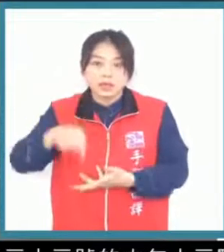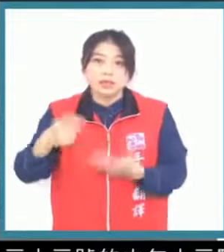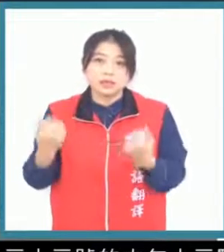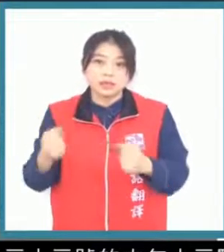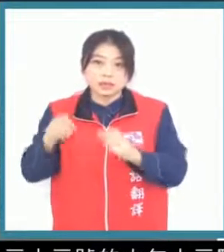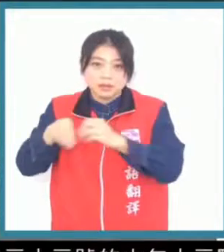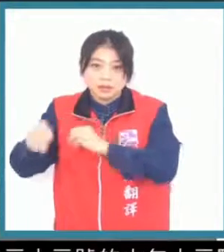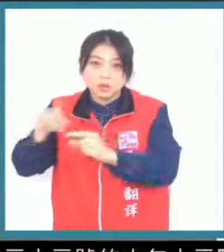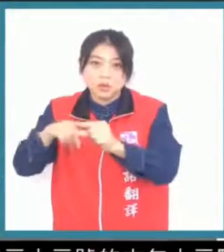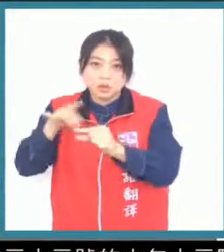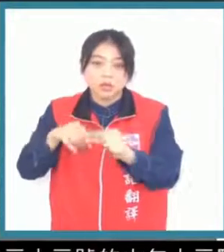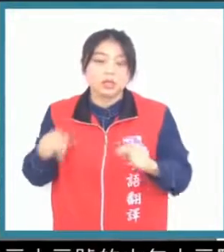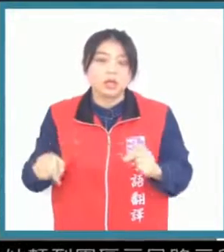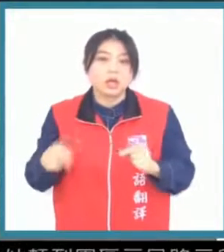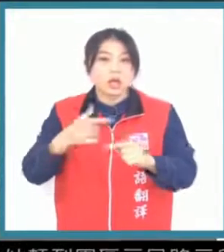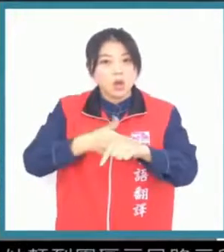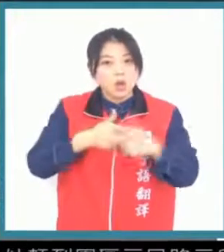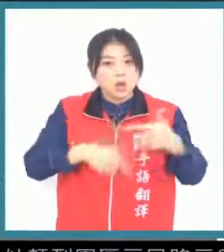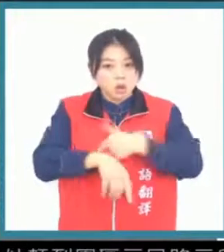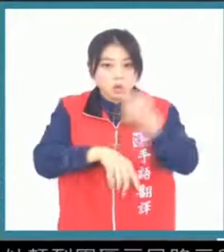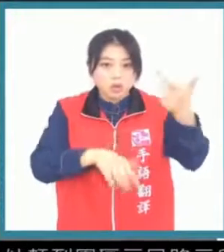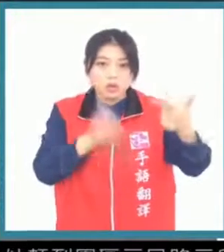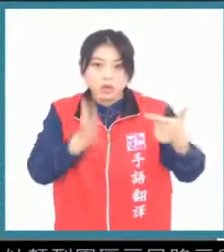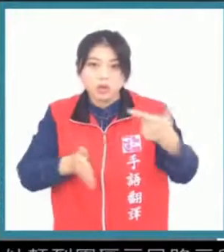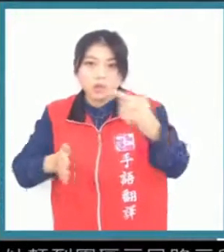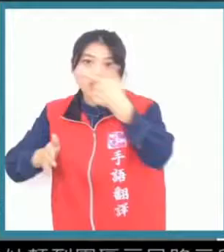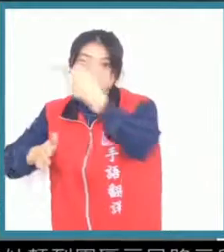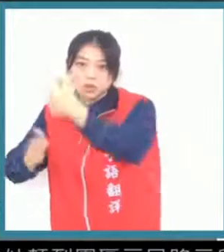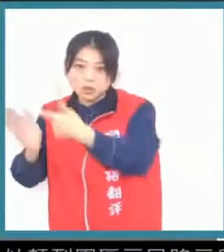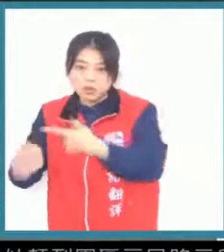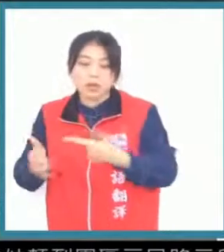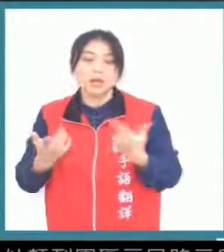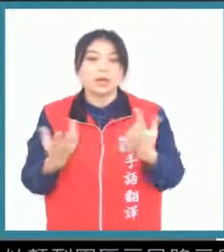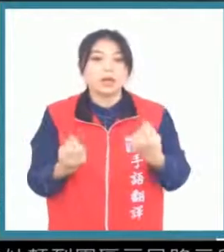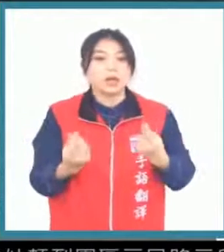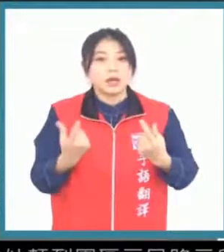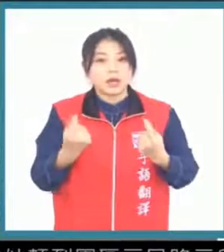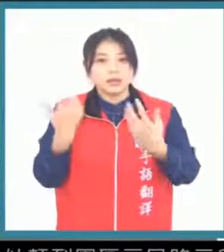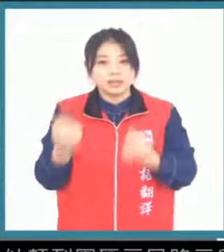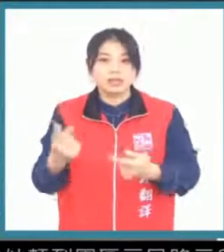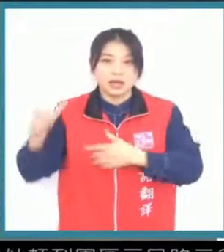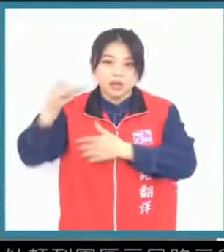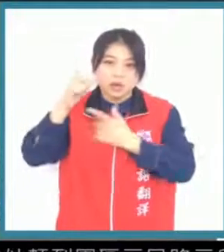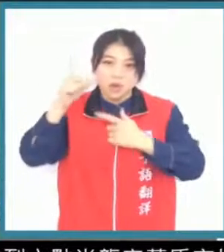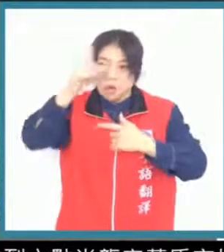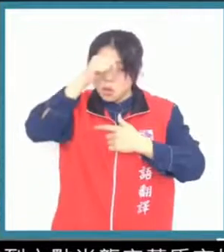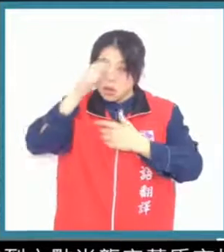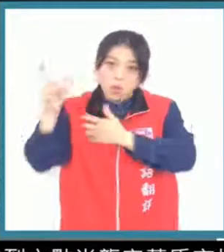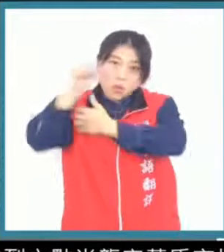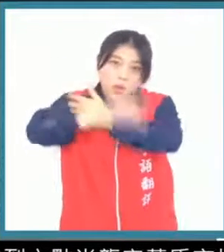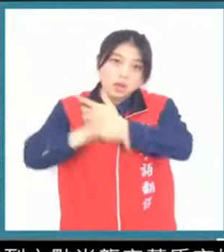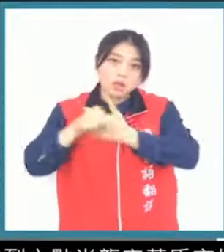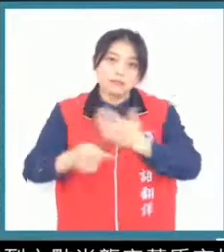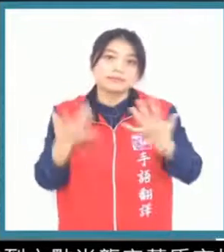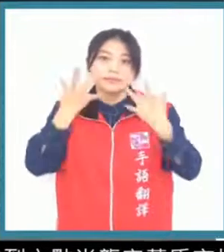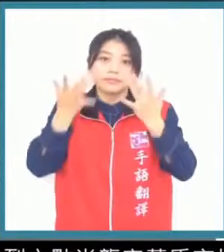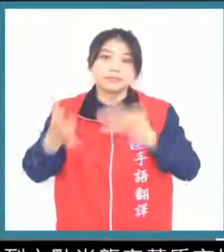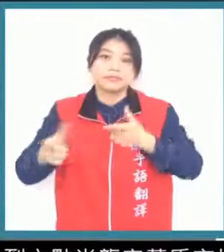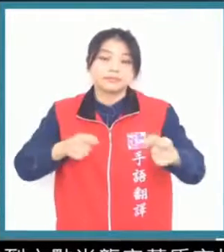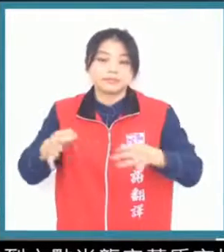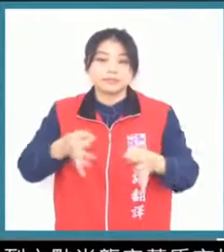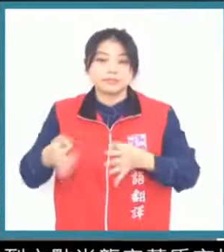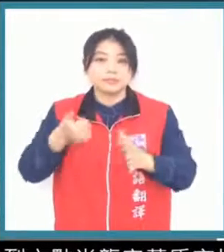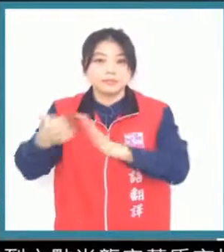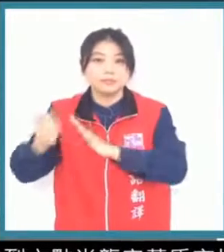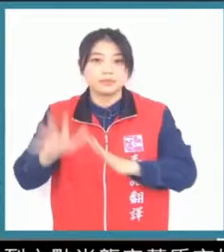2段100号。6点到6点半，龙安黄昏市场，龙安街80巷26号。7点到7点半，家乐福超